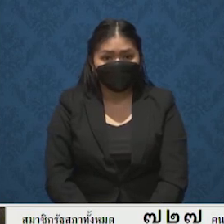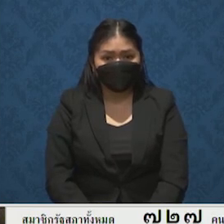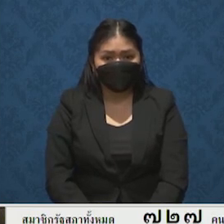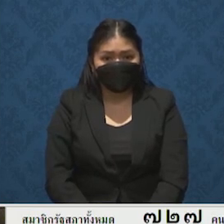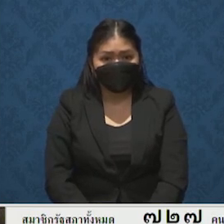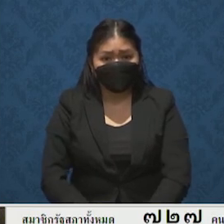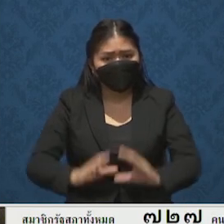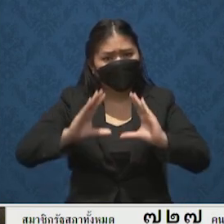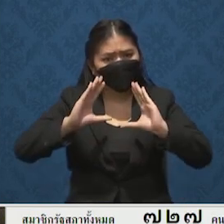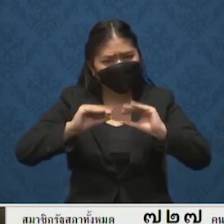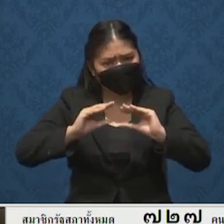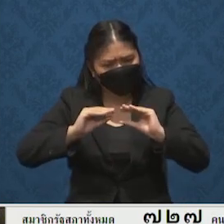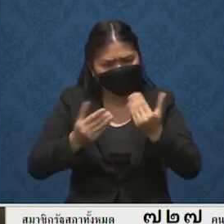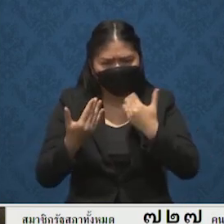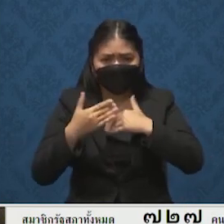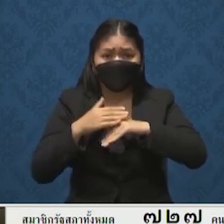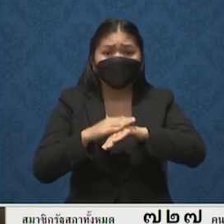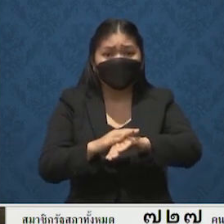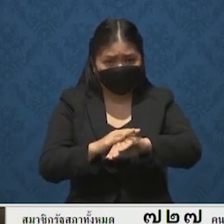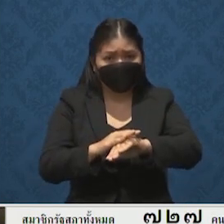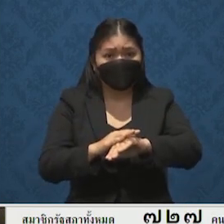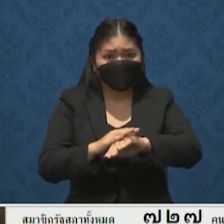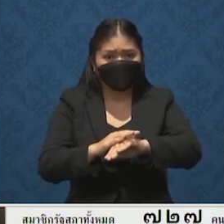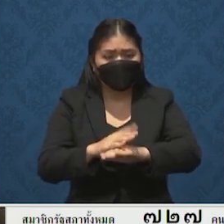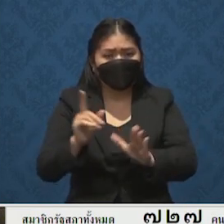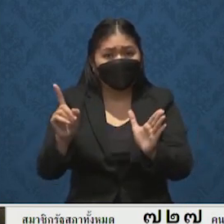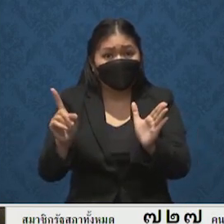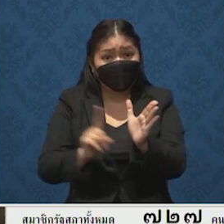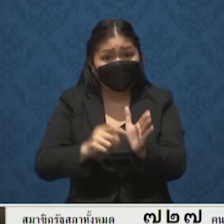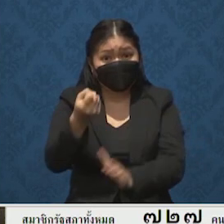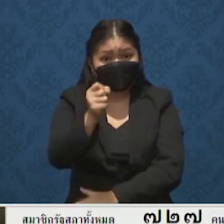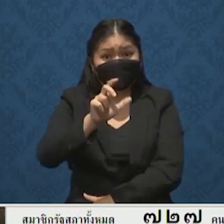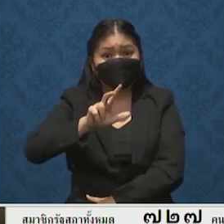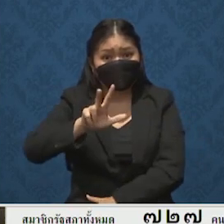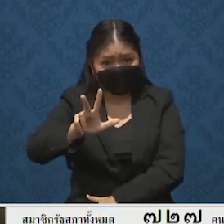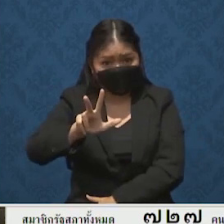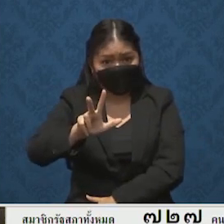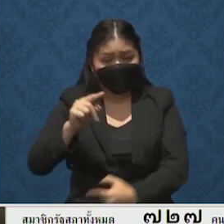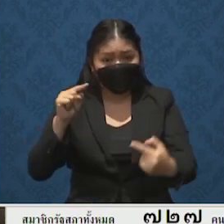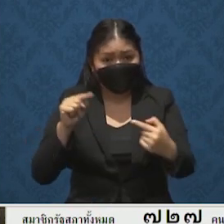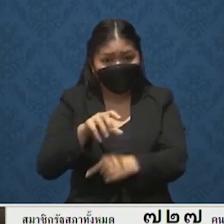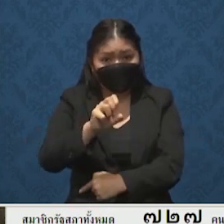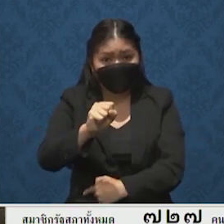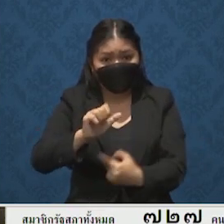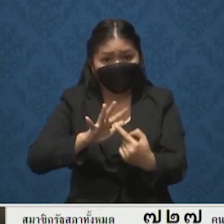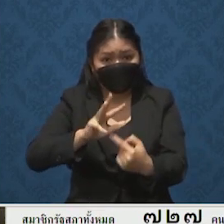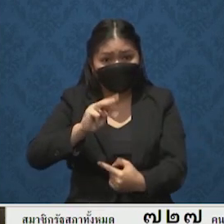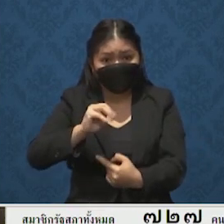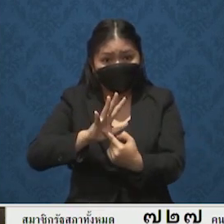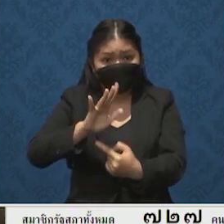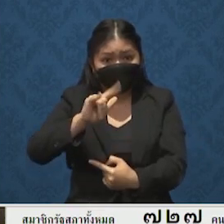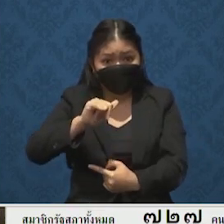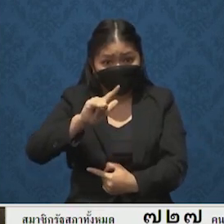ในการประชุมร่วมกันของรัฐสภาครั้งที่13สมัยสามัญประจำปีครั้งที่1